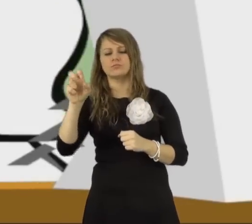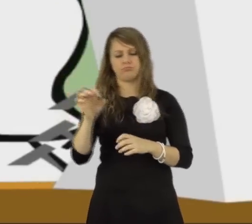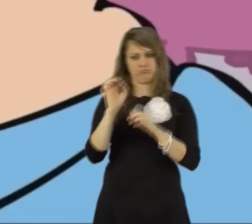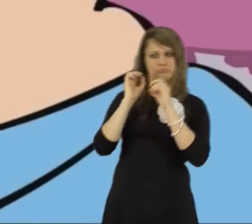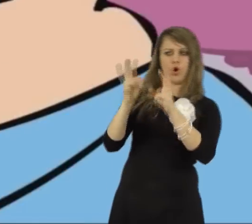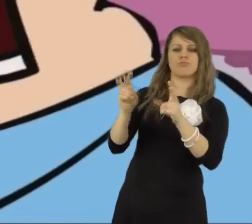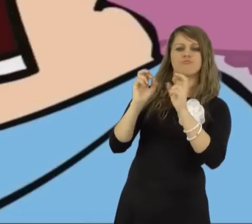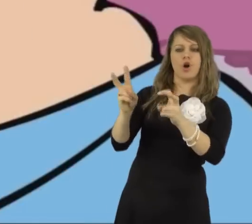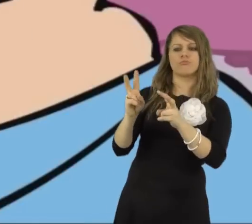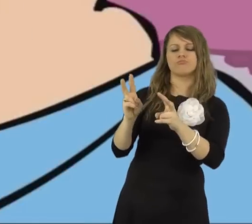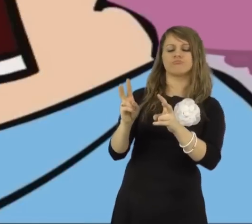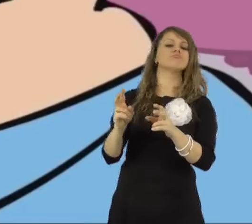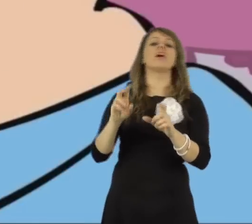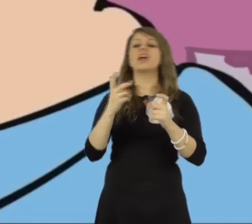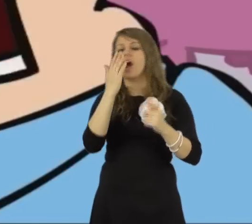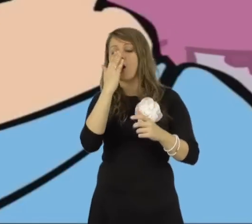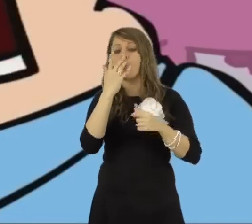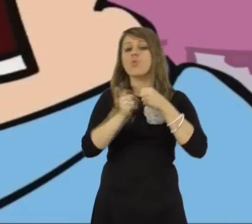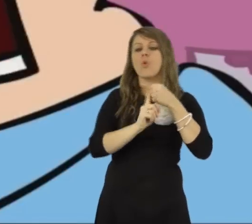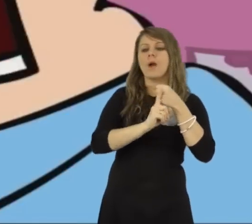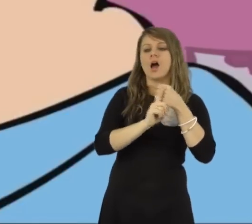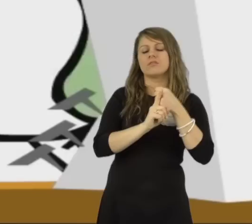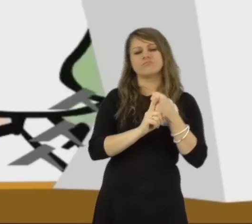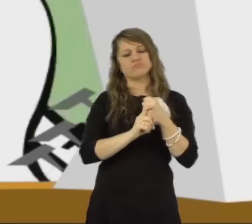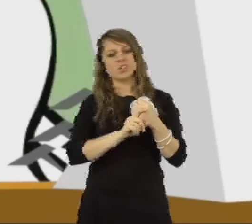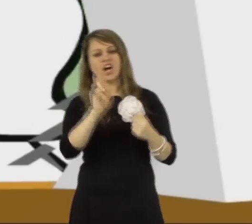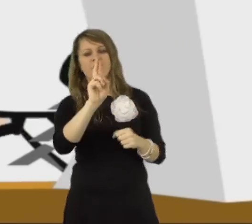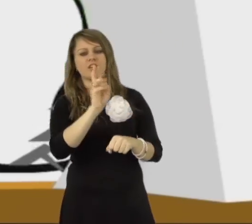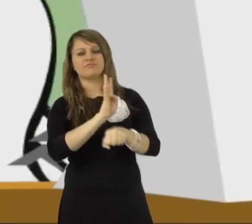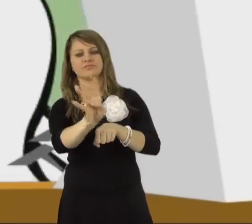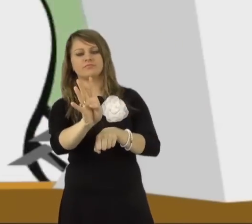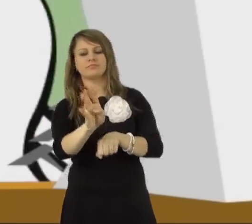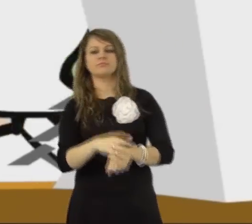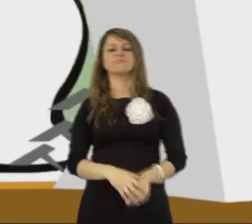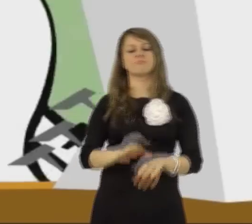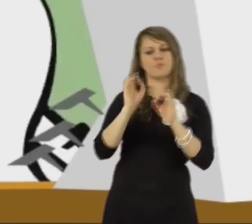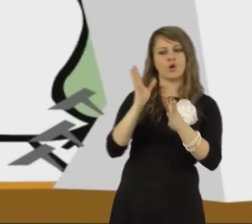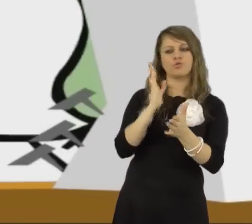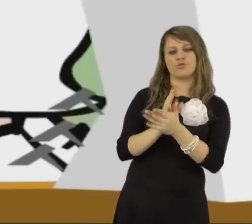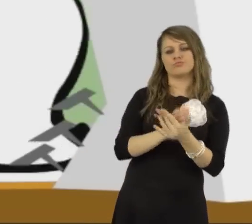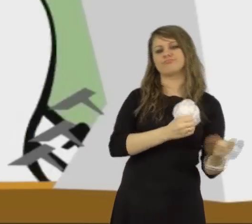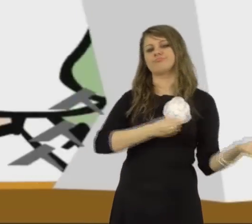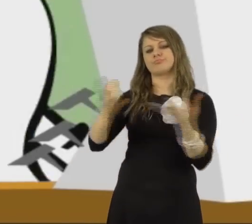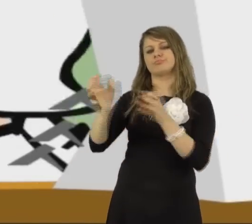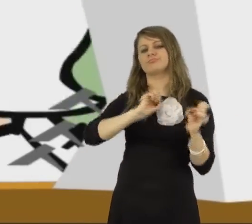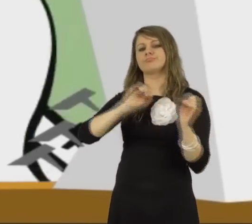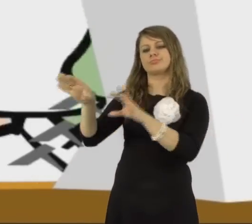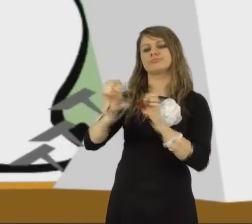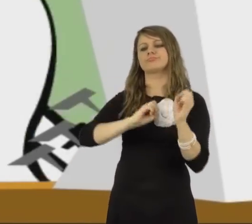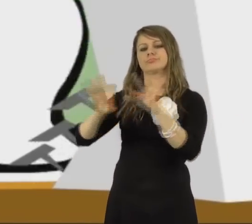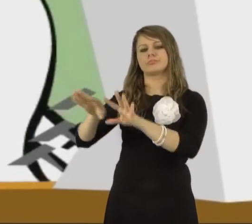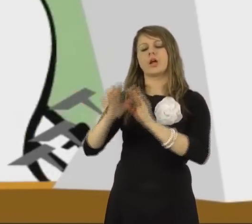Oczywiście. Jaki rozmiar? 195 R14. Proszę, już panu wynoszą do podjazdu. Płaci